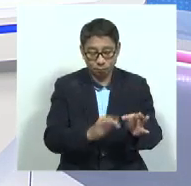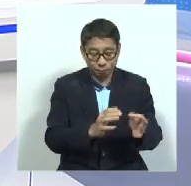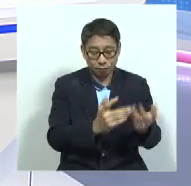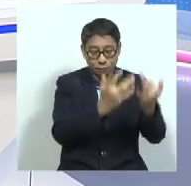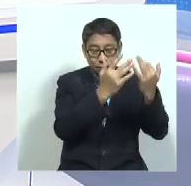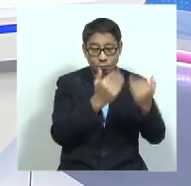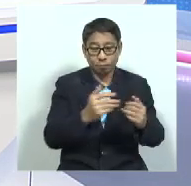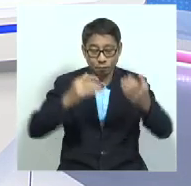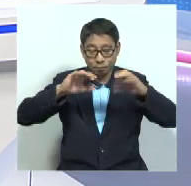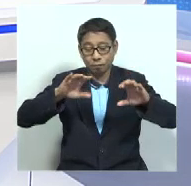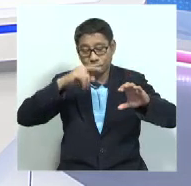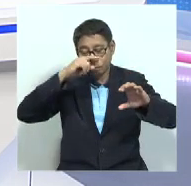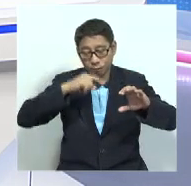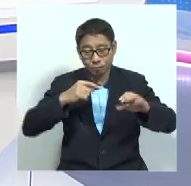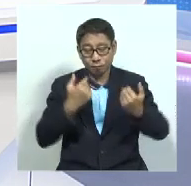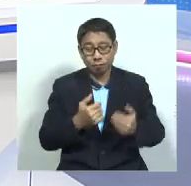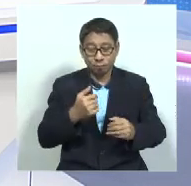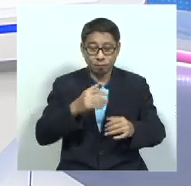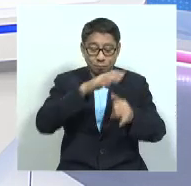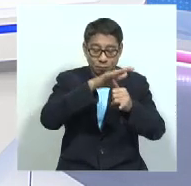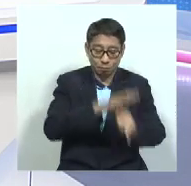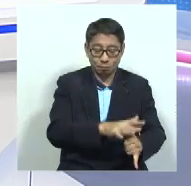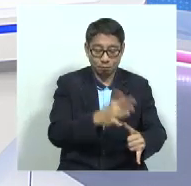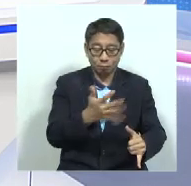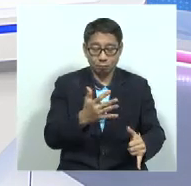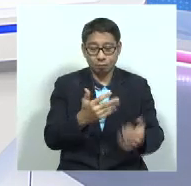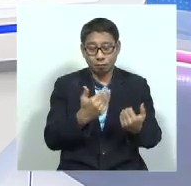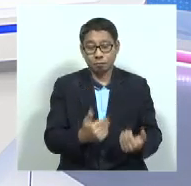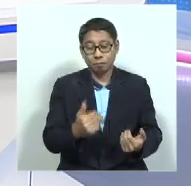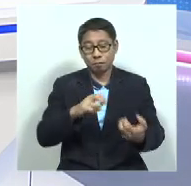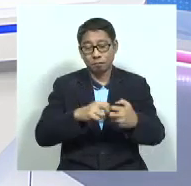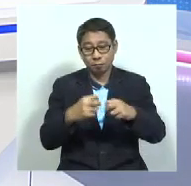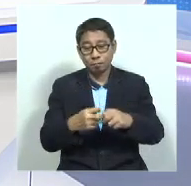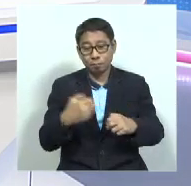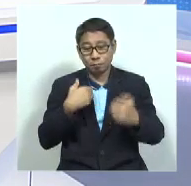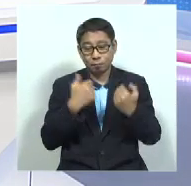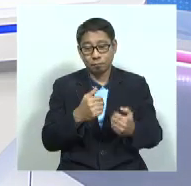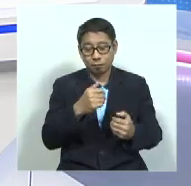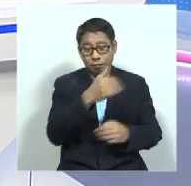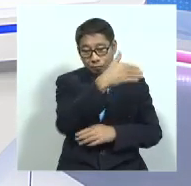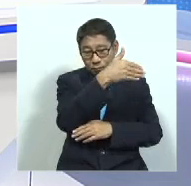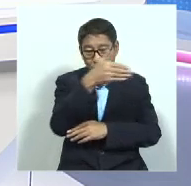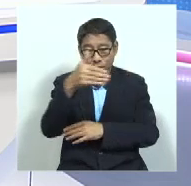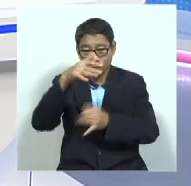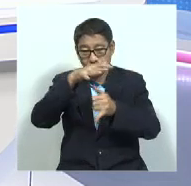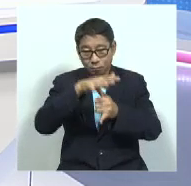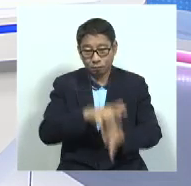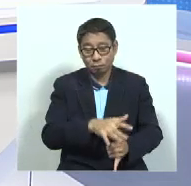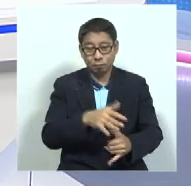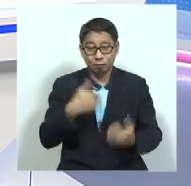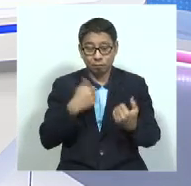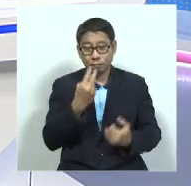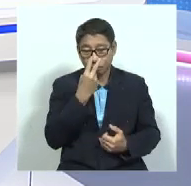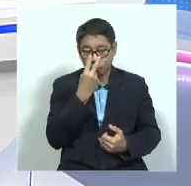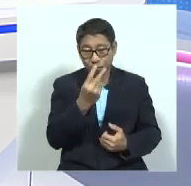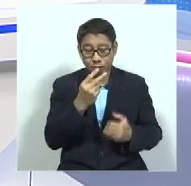ารัฐบาลไทยไม่เคยแทรกแซงกระบวนการยุติธรรมถึงแม้ว่าจะได้รับกดดันจากความกดดันจากนานาชาติก็ต่างนะครับเดี๋ยวไปฟัง